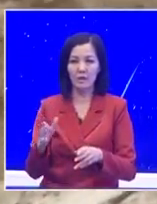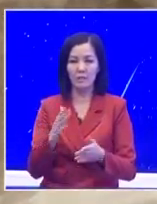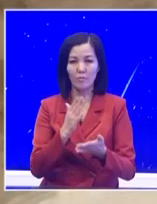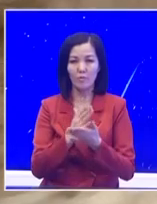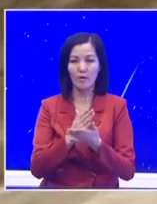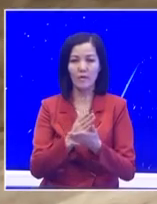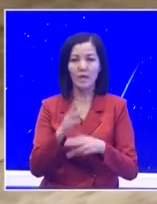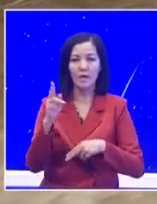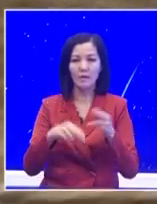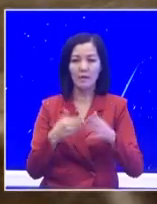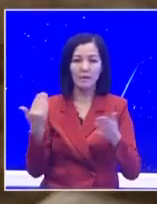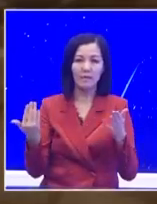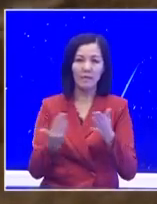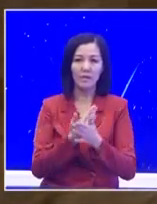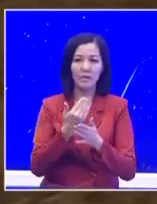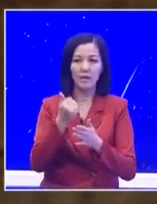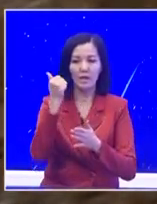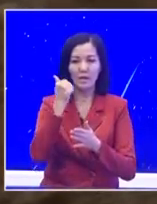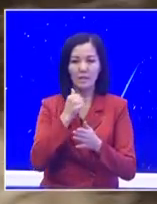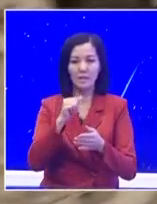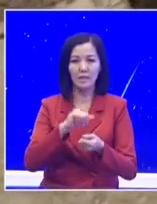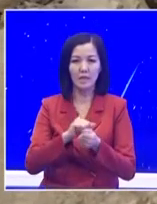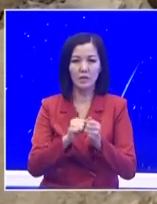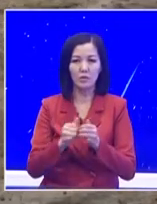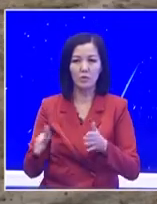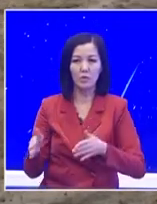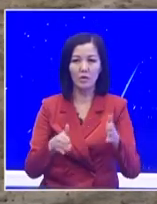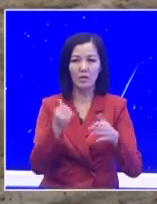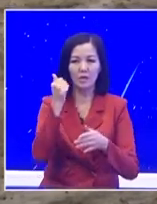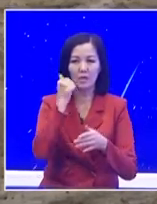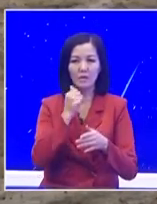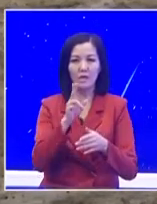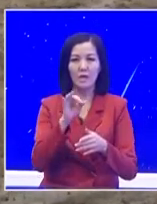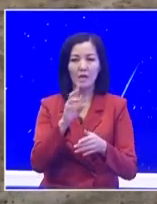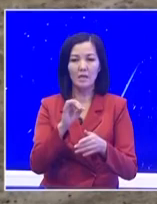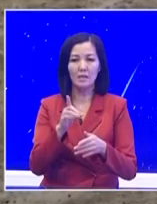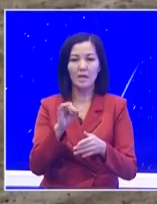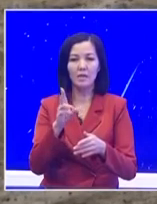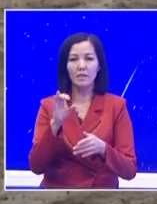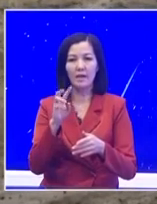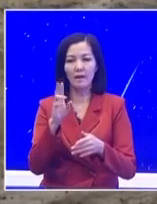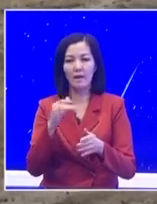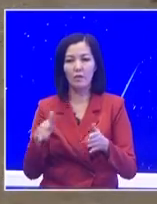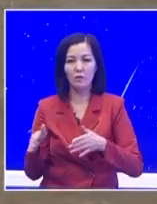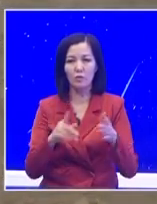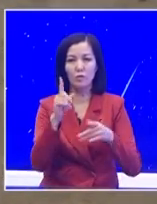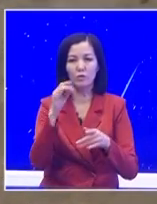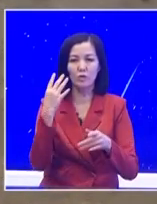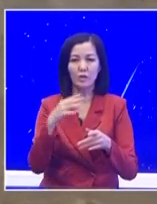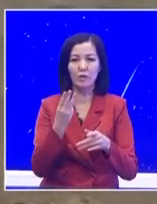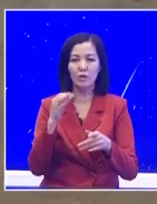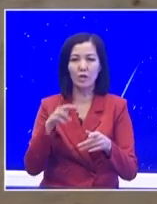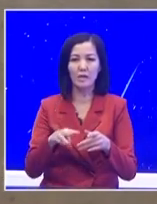Салынып жатқан жаңа трасса қапталындағы ескі тас жолдың жай-күйі осындай. Бұл Қызылағаш пен Сарқан ауданы арасындағы жолдың 140-шы